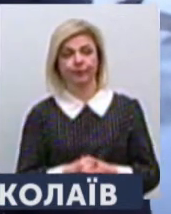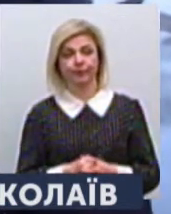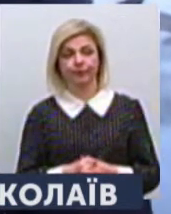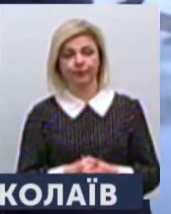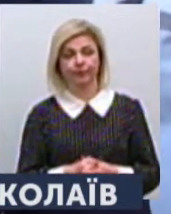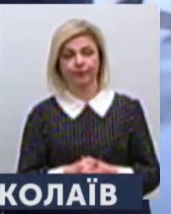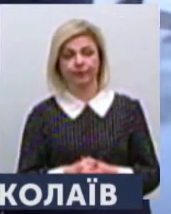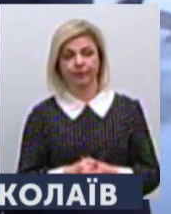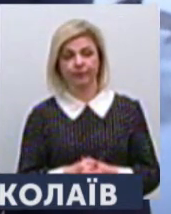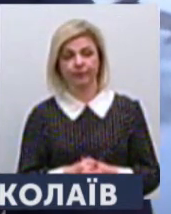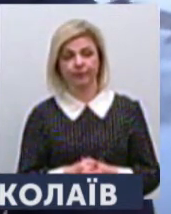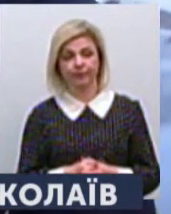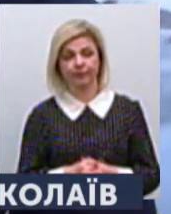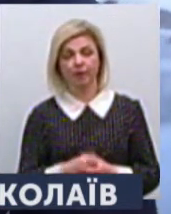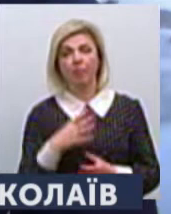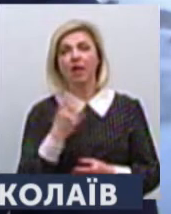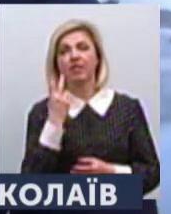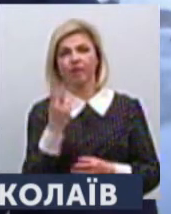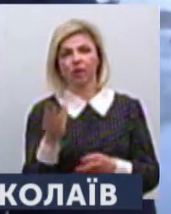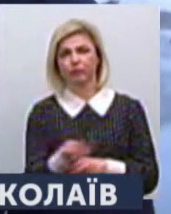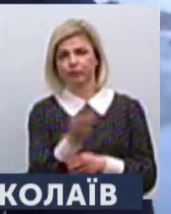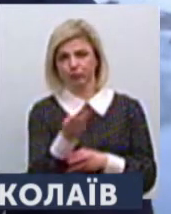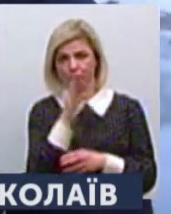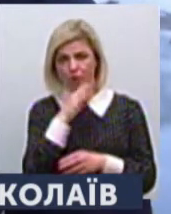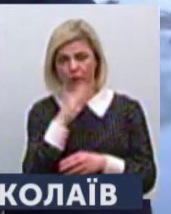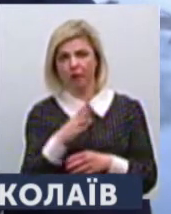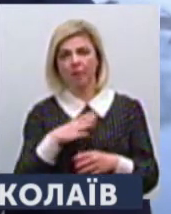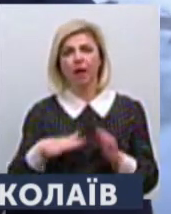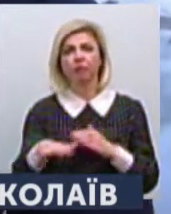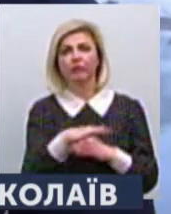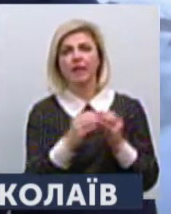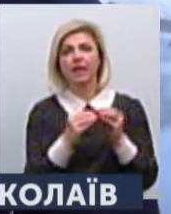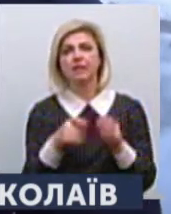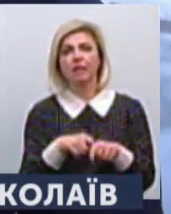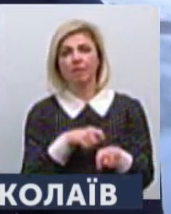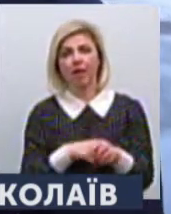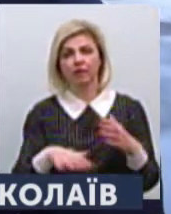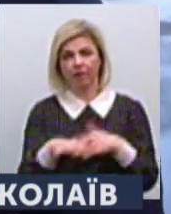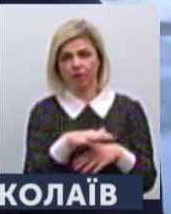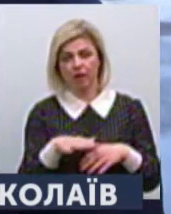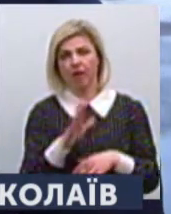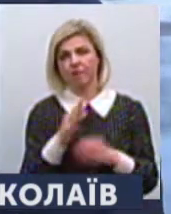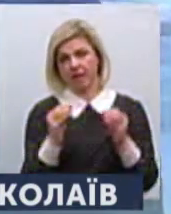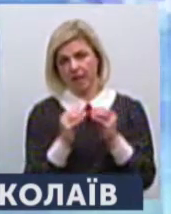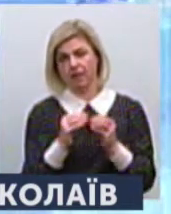ланки ГДС. Подолано 2 стола. Локалізовано на площаді 10 метрів квадратних та ліквідовано о 10-й годині.